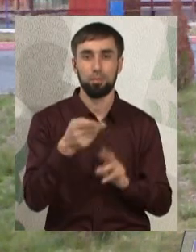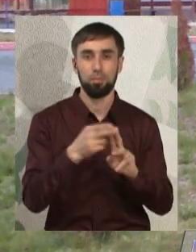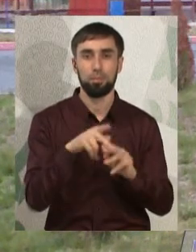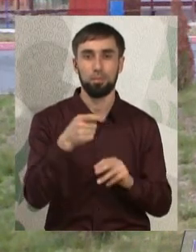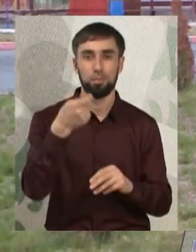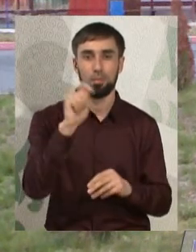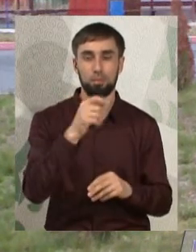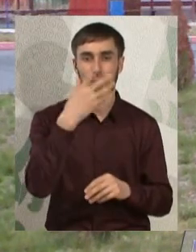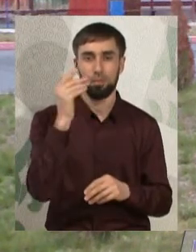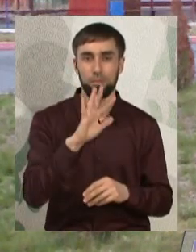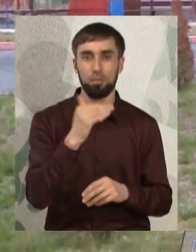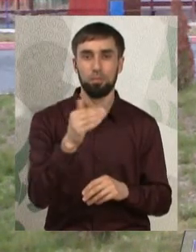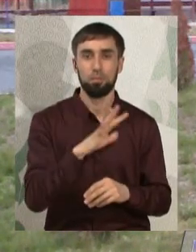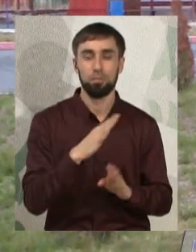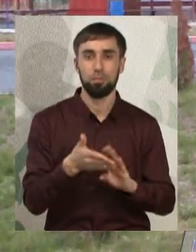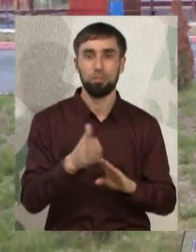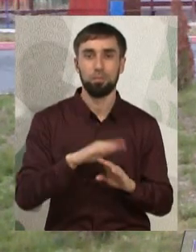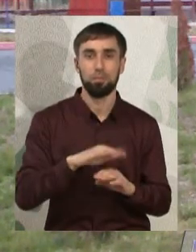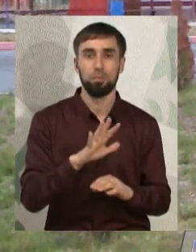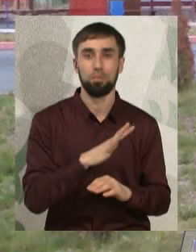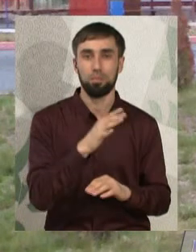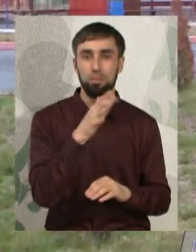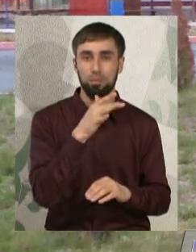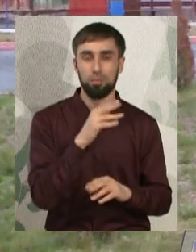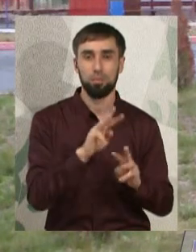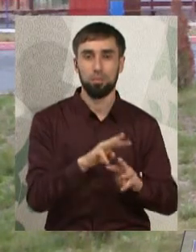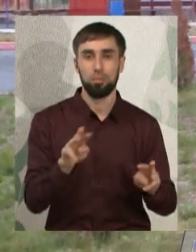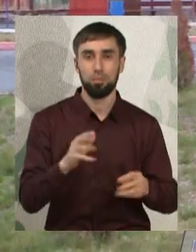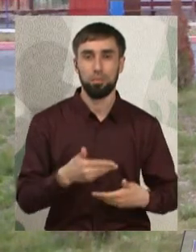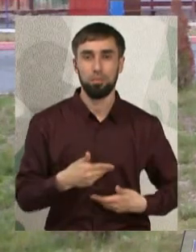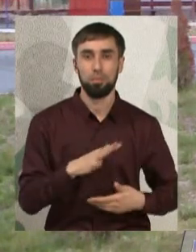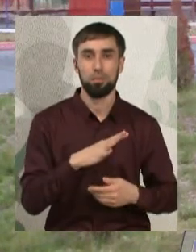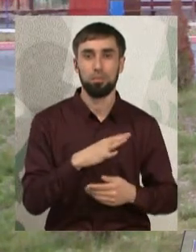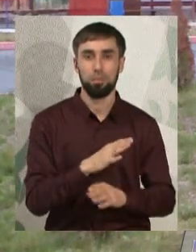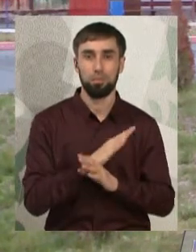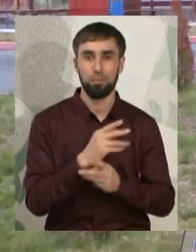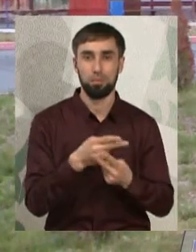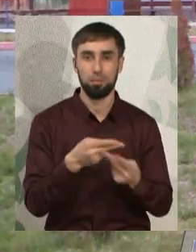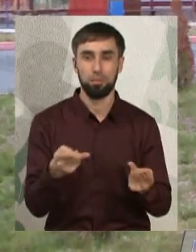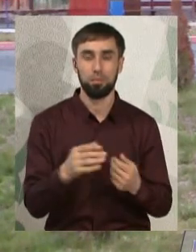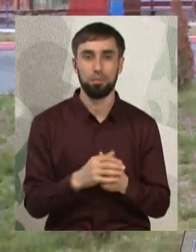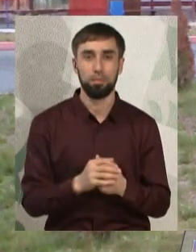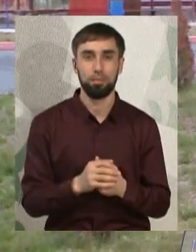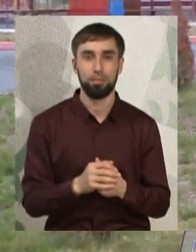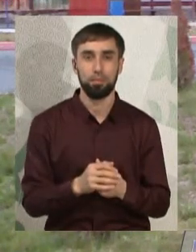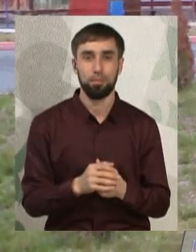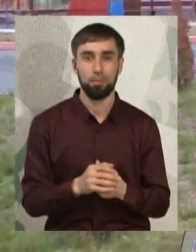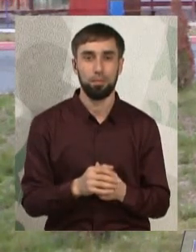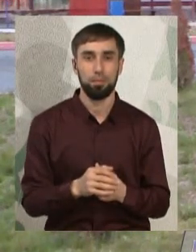этих тяжелых последствиях этой войны, миллионы жизней, которые были положены именно на этой войне,